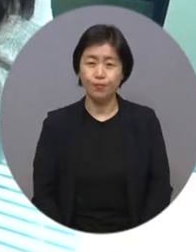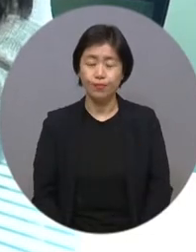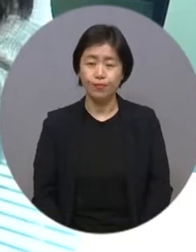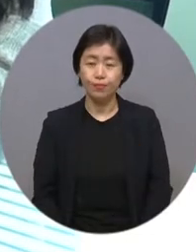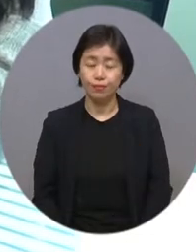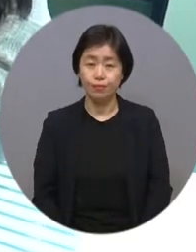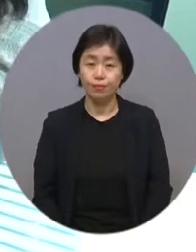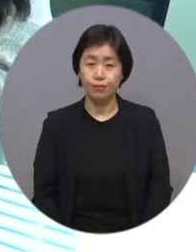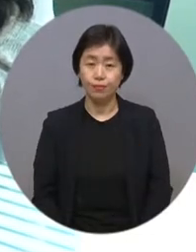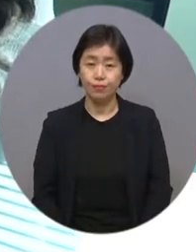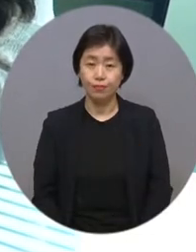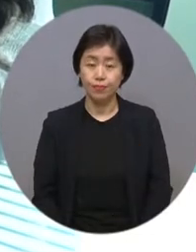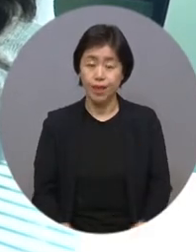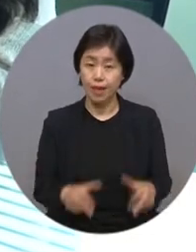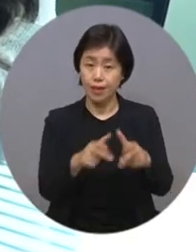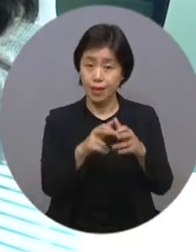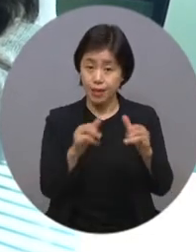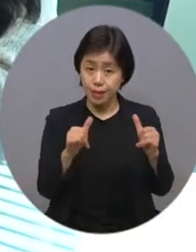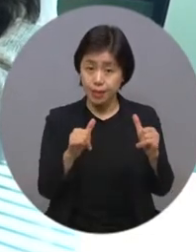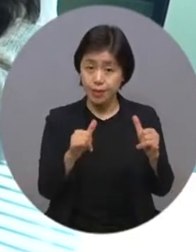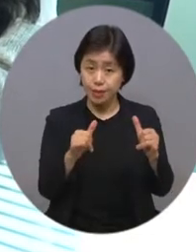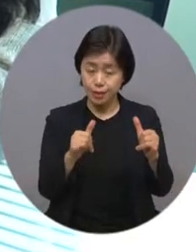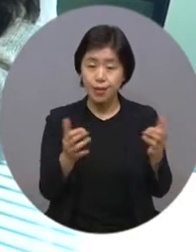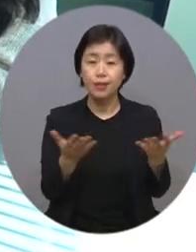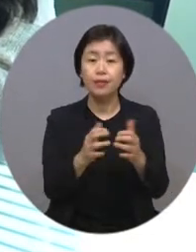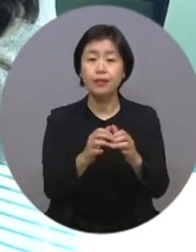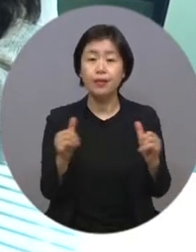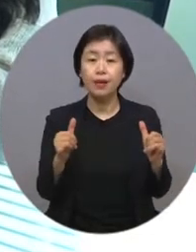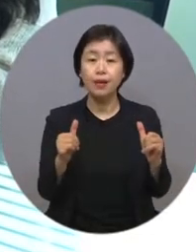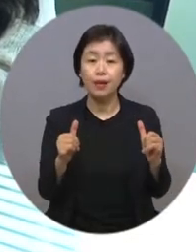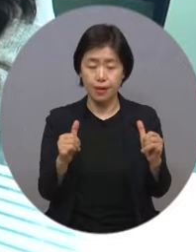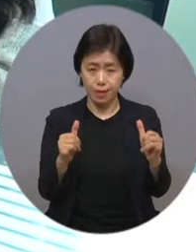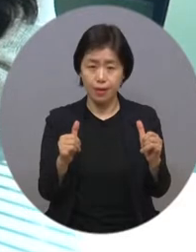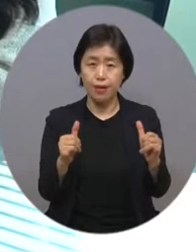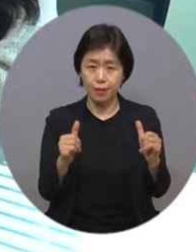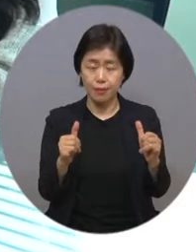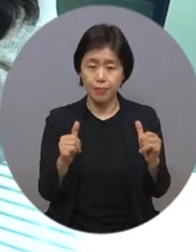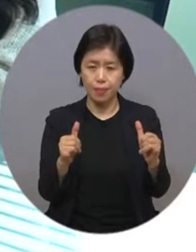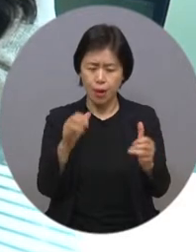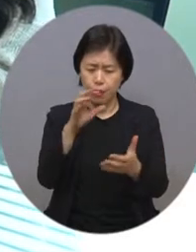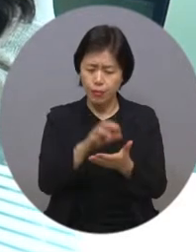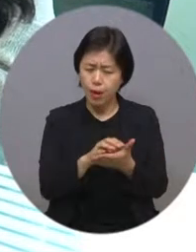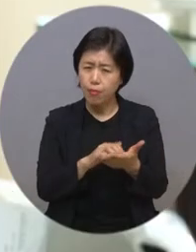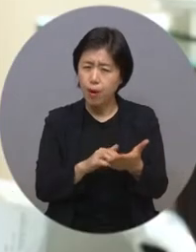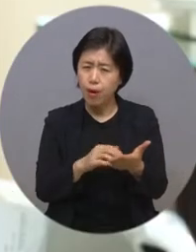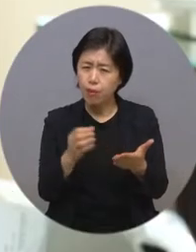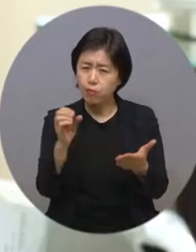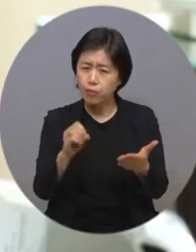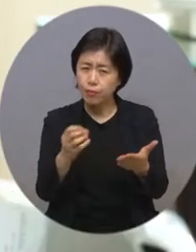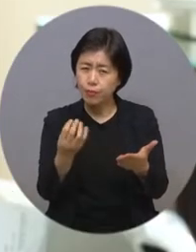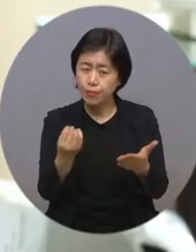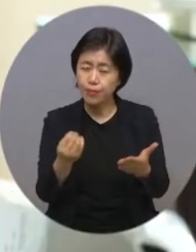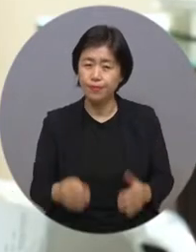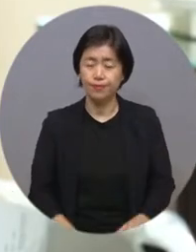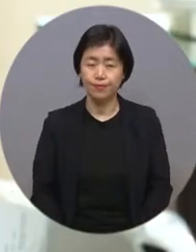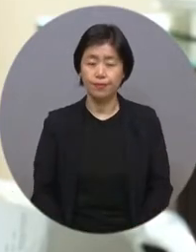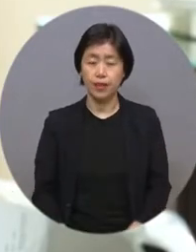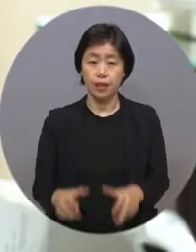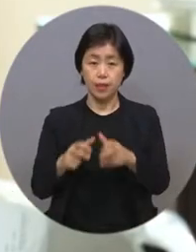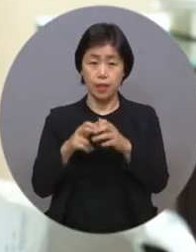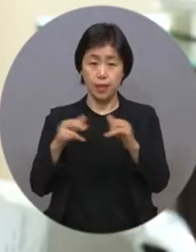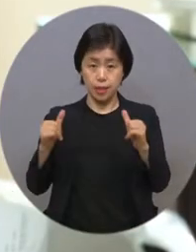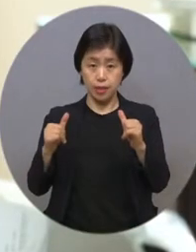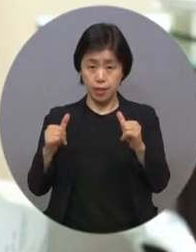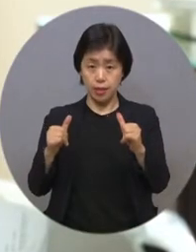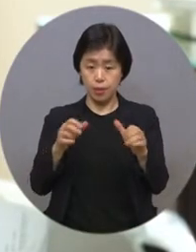그러면 정확하게 장애인 사원분들이 몇 퍼센트 정도 되시는지? 장애인 고용공단에서 이제